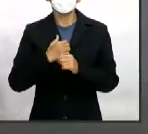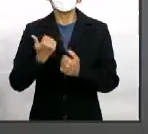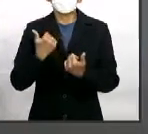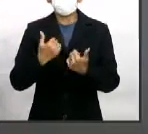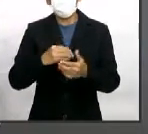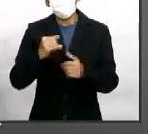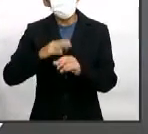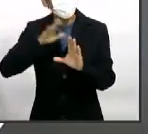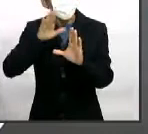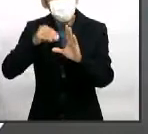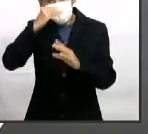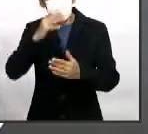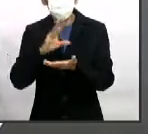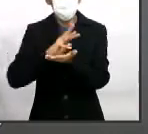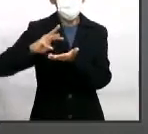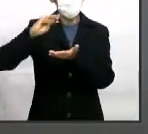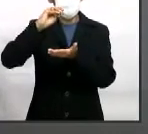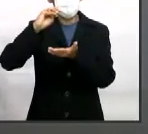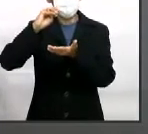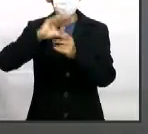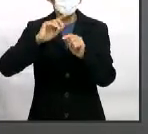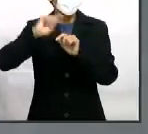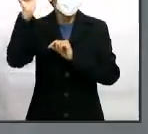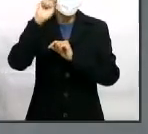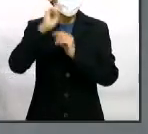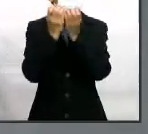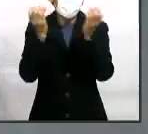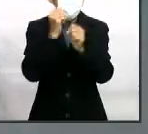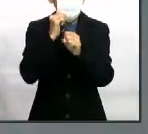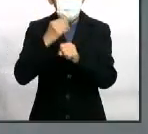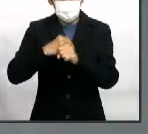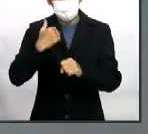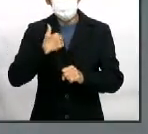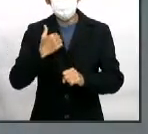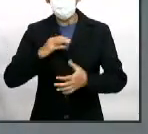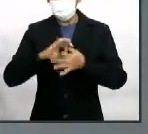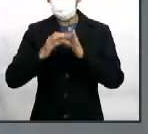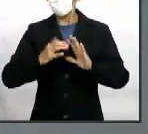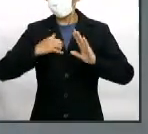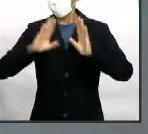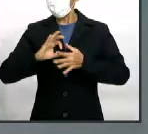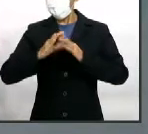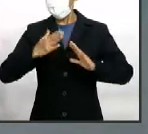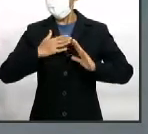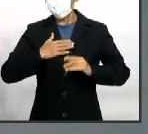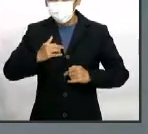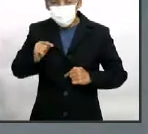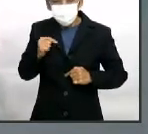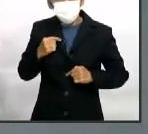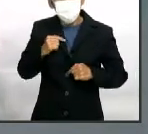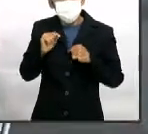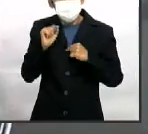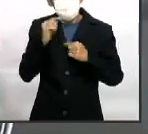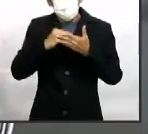าสตร์รังสิตซึ่งตอนนั้นเนี่ยมันเป็นช่วงที่เราเองก็อยากเล่นกีฬาเพราะเราโตมาพูดง่ายว่าเป็นคนกีฬาแต่พอไปถึงช่วง